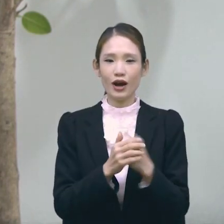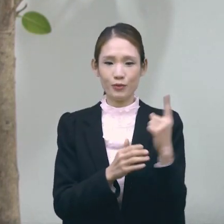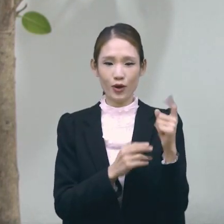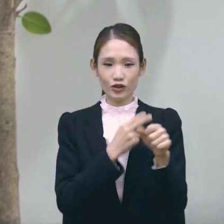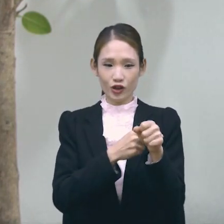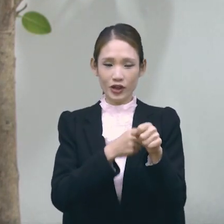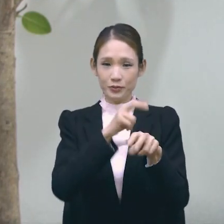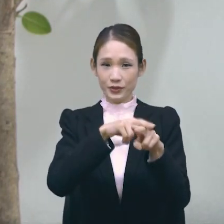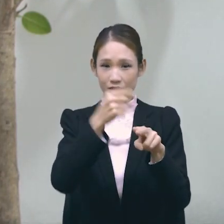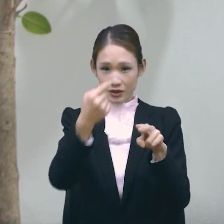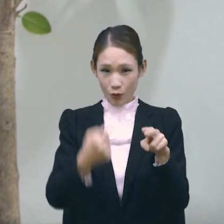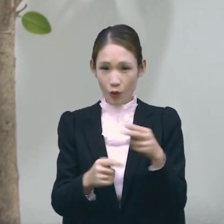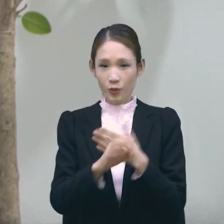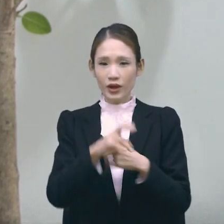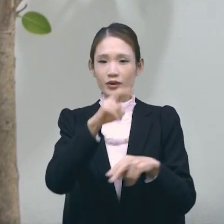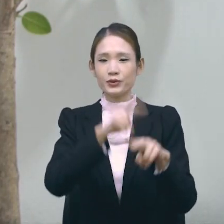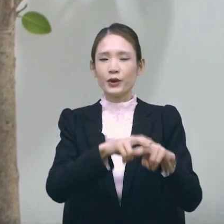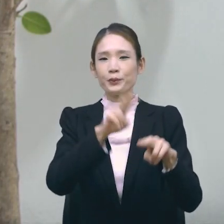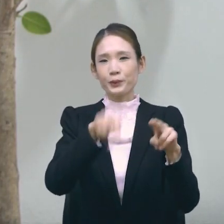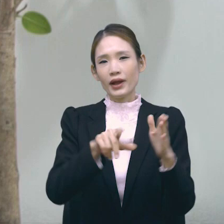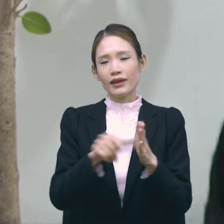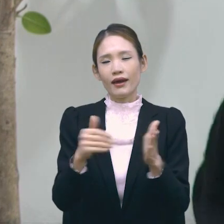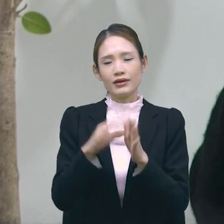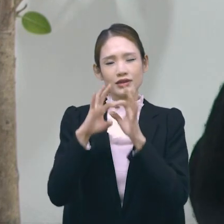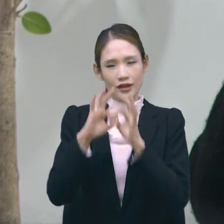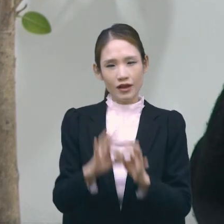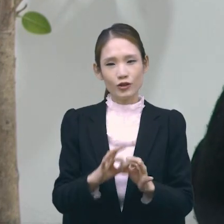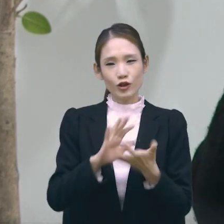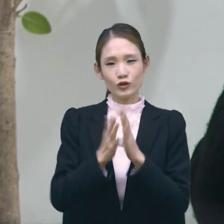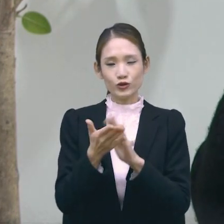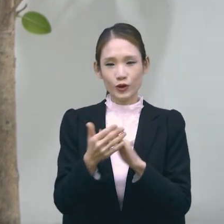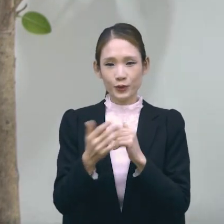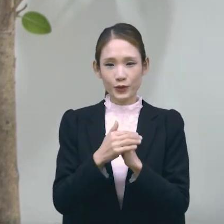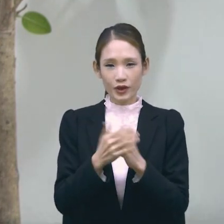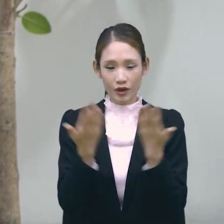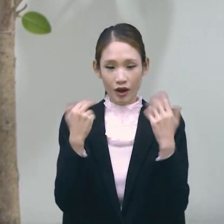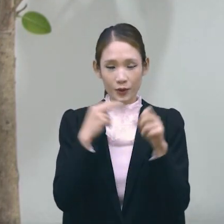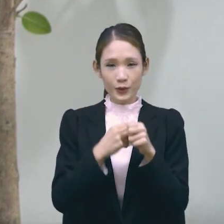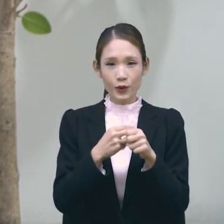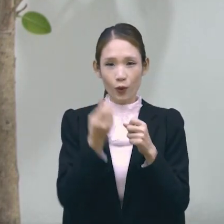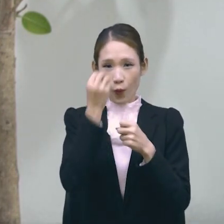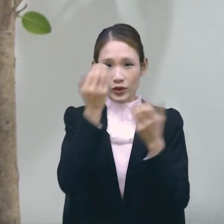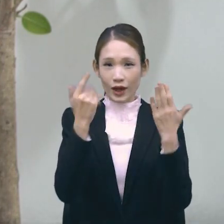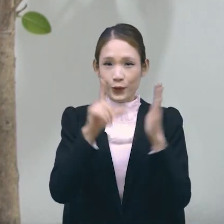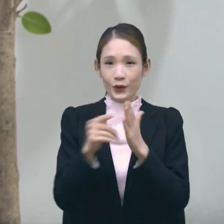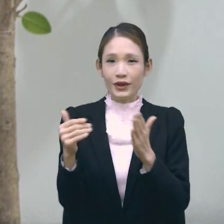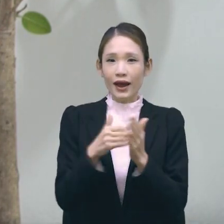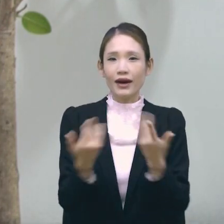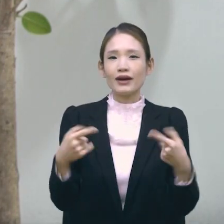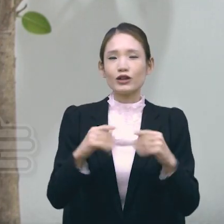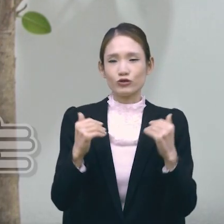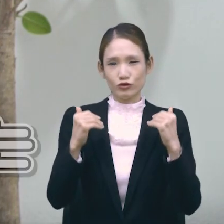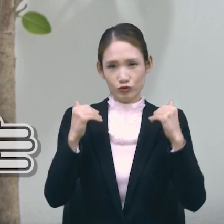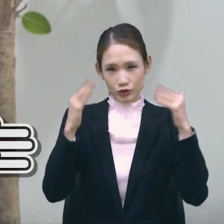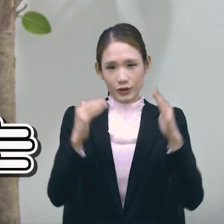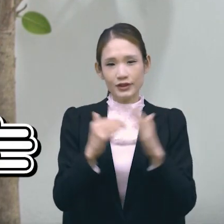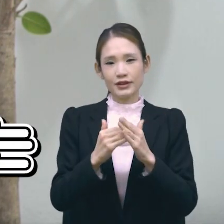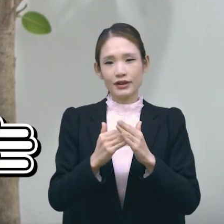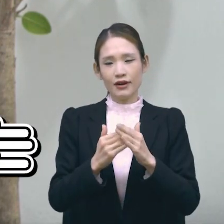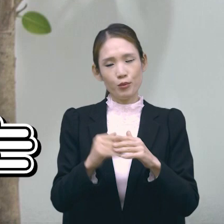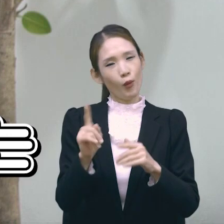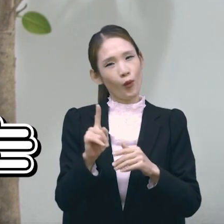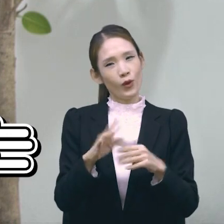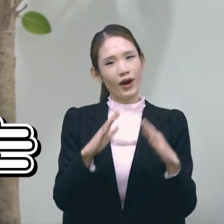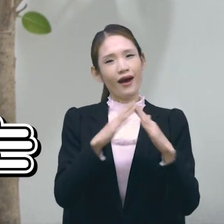선생님이 들어오면 정년 퇴임할 때까지 못 계세요. 아. 학생들도 유치 학교에 들어오면은 고등학교 졸업할 때까지 같이 가니까. 아, 그러네. 네, 거의 뭐